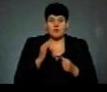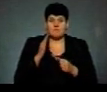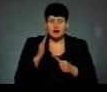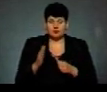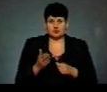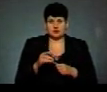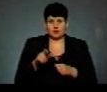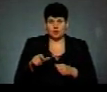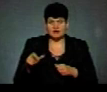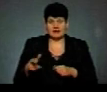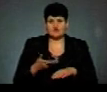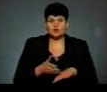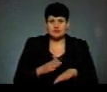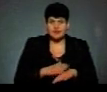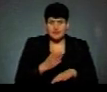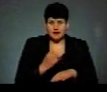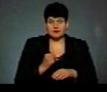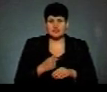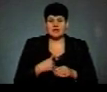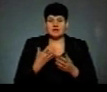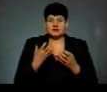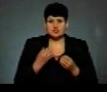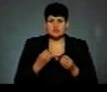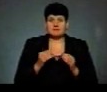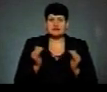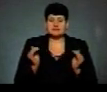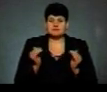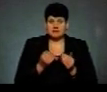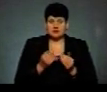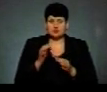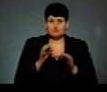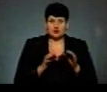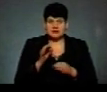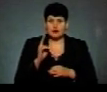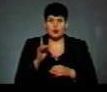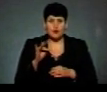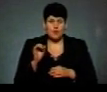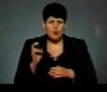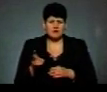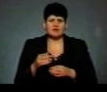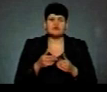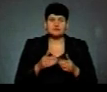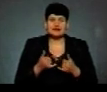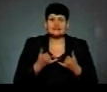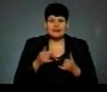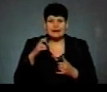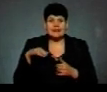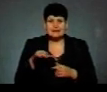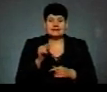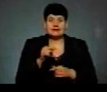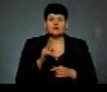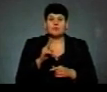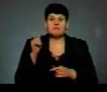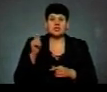ускладнень і від загрози для їхнього життя, ми ще, як я перед тим зазначив, зменшуємо відсоток відрахованих на кроці і взагалі випускаємо для країн тих, з яких до нас